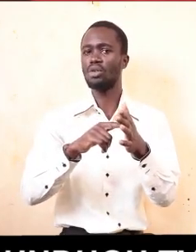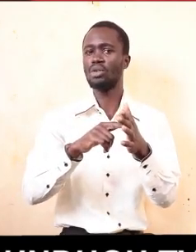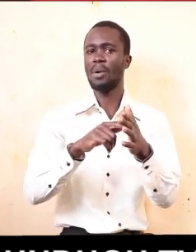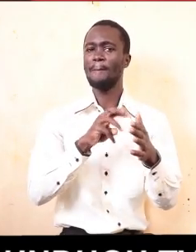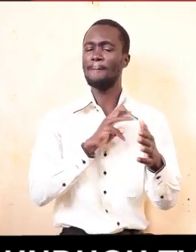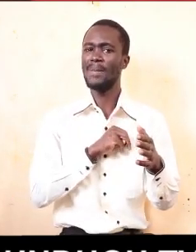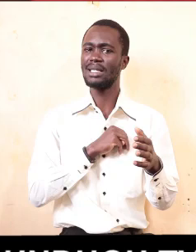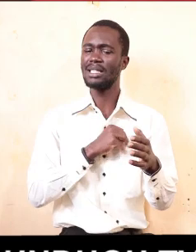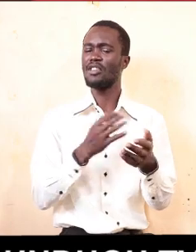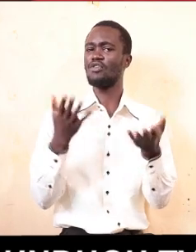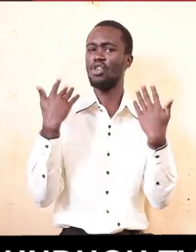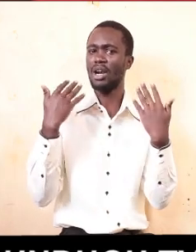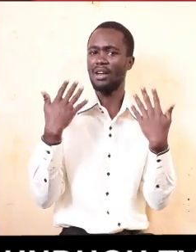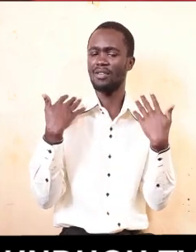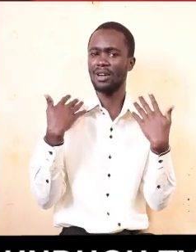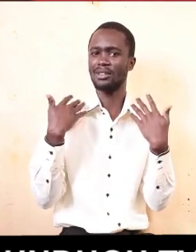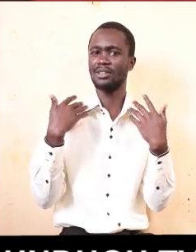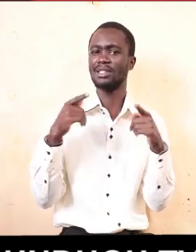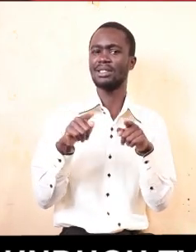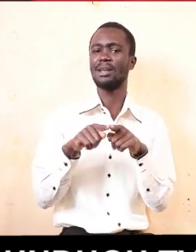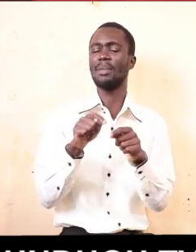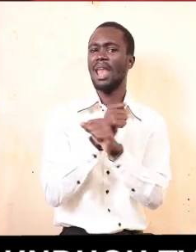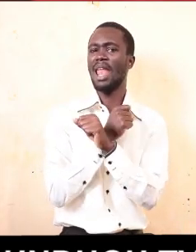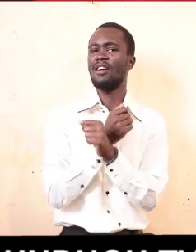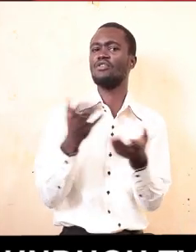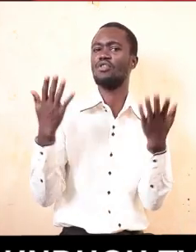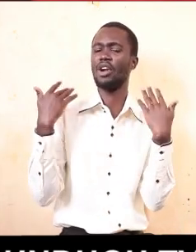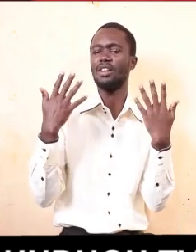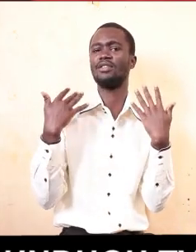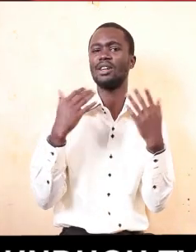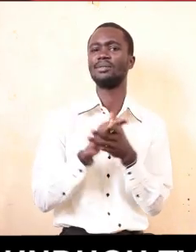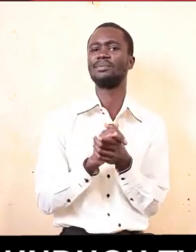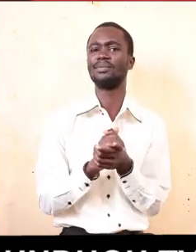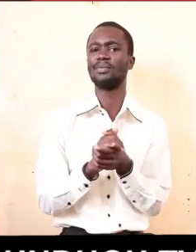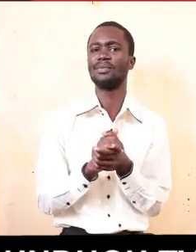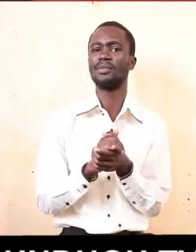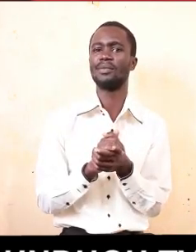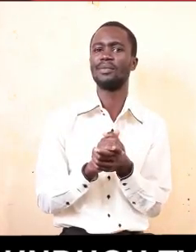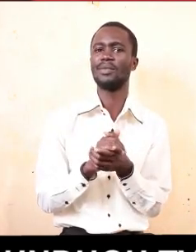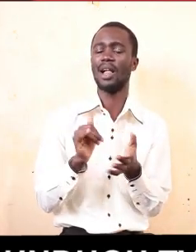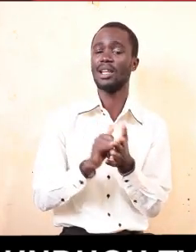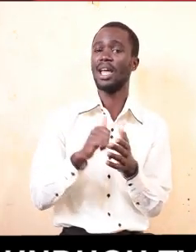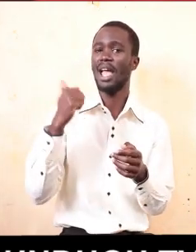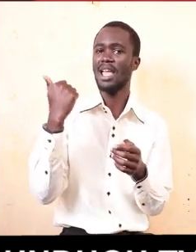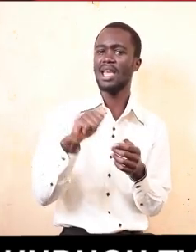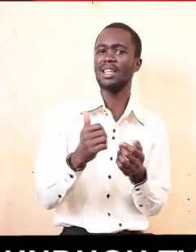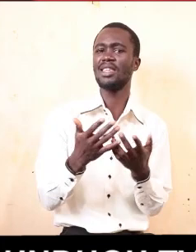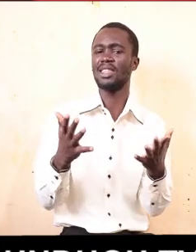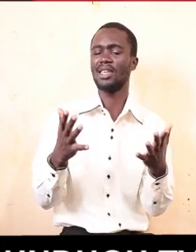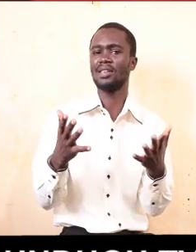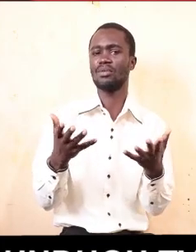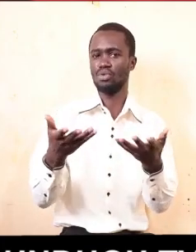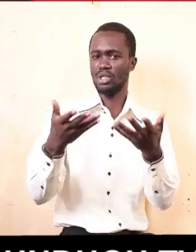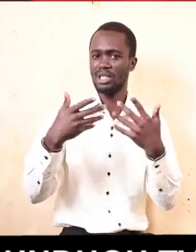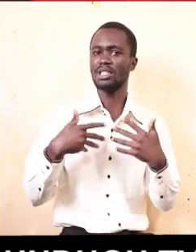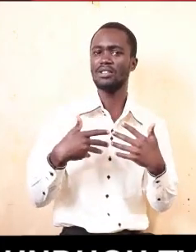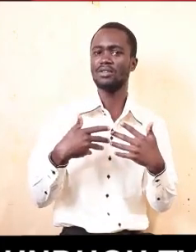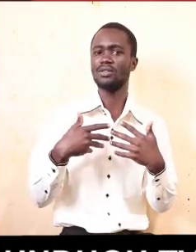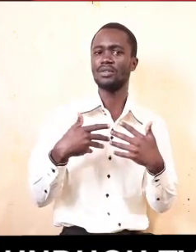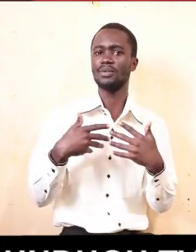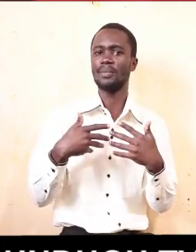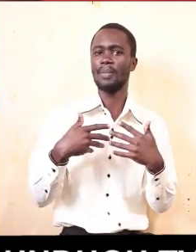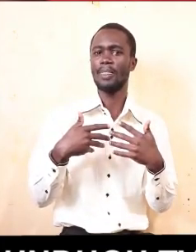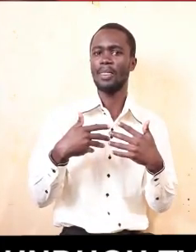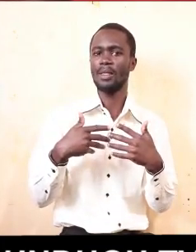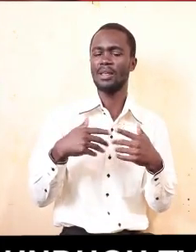milele, neema yake ni ya milele. Na ndiposa kila kitu chochote tunachopokea na kulingana na